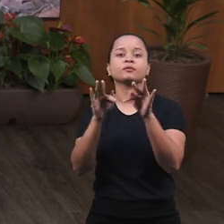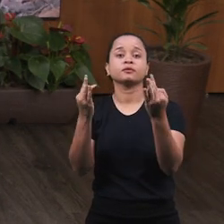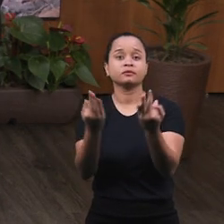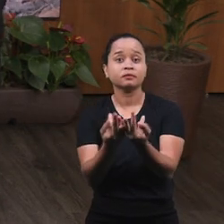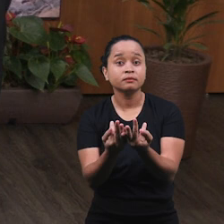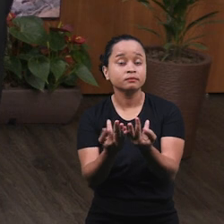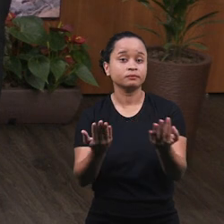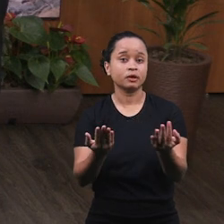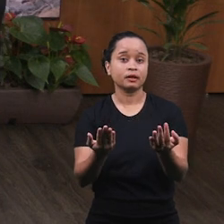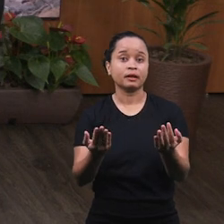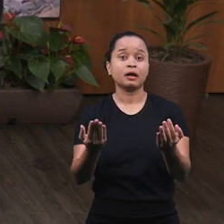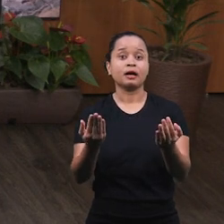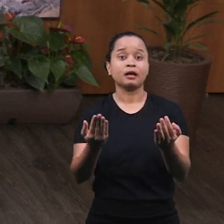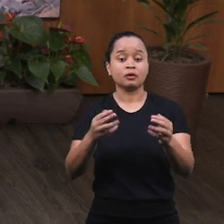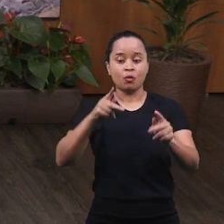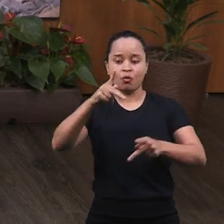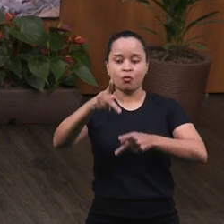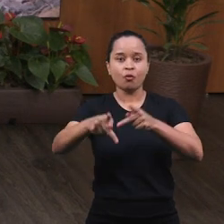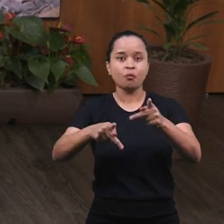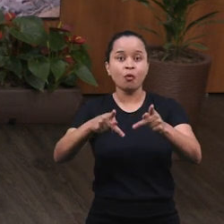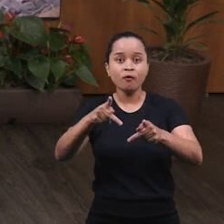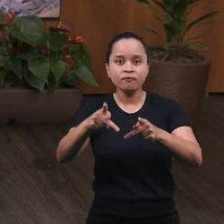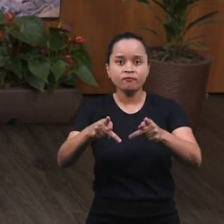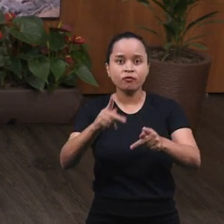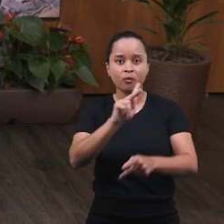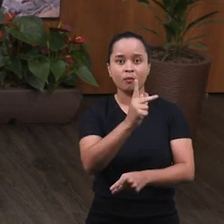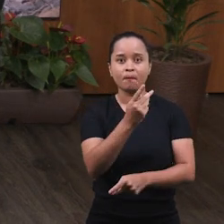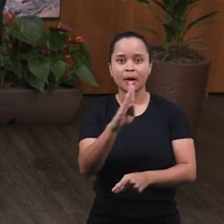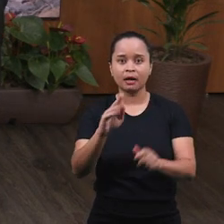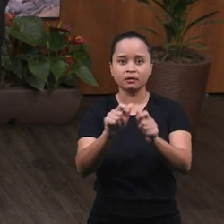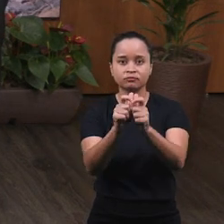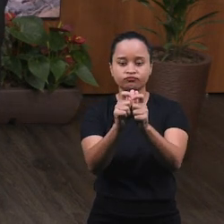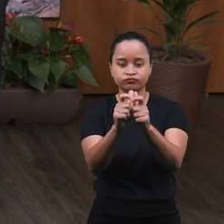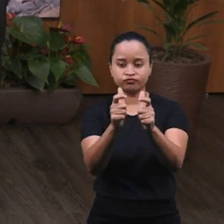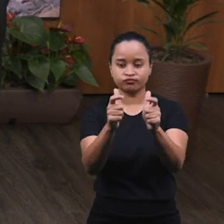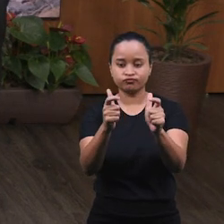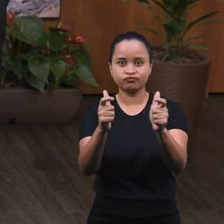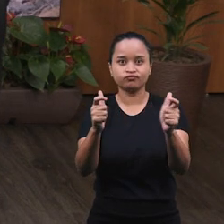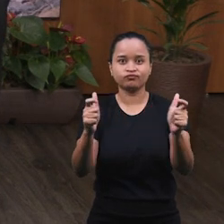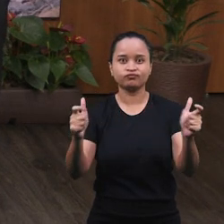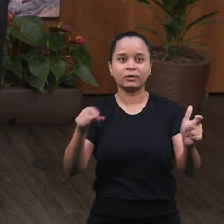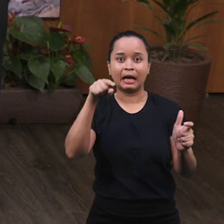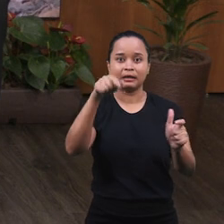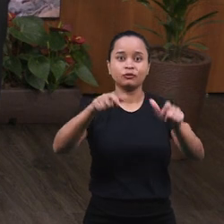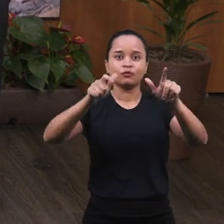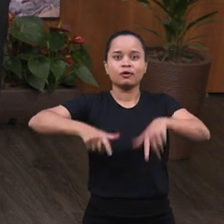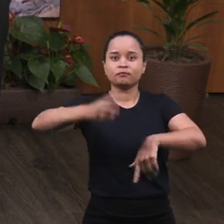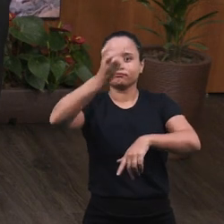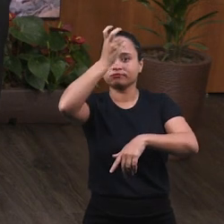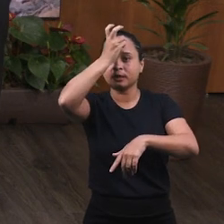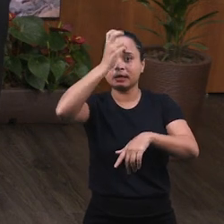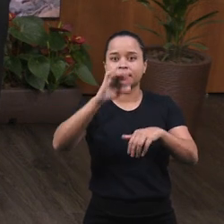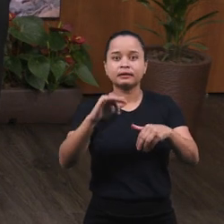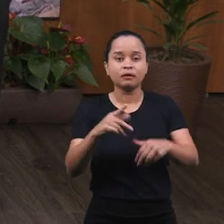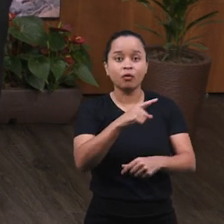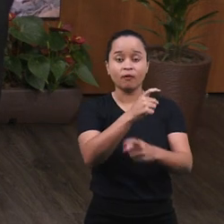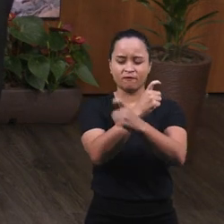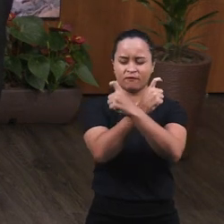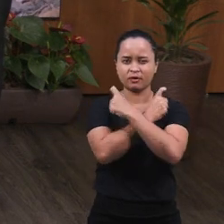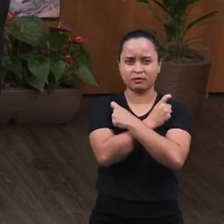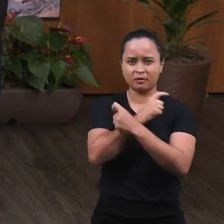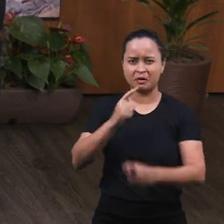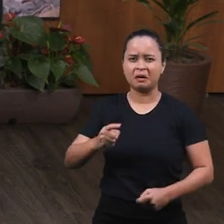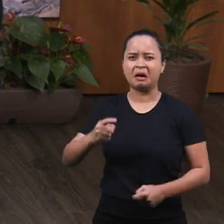hébreu a commencé à se multiplier en Égypte, et après ce point, Pharaon, il